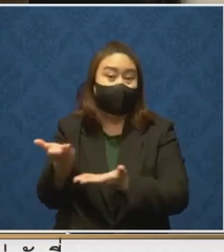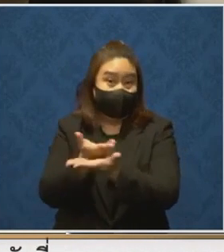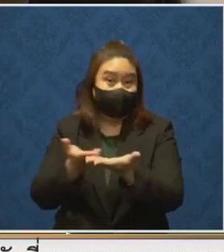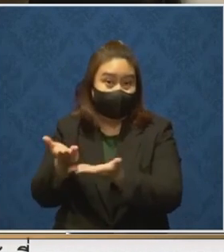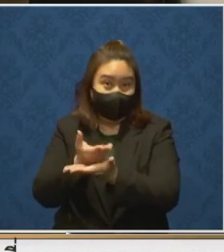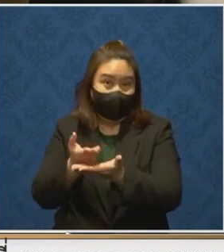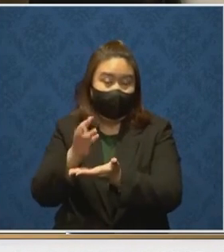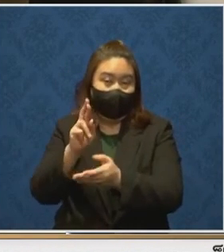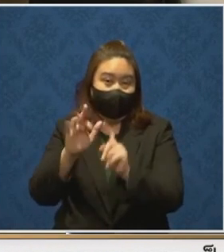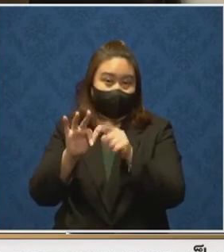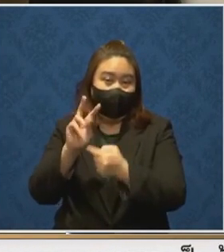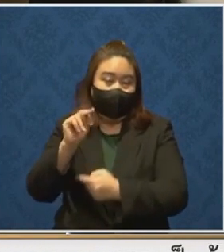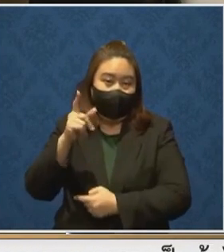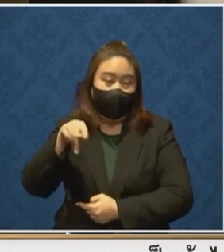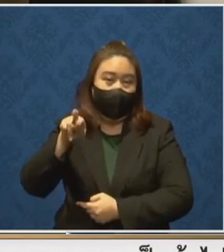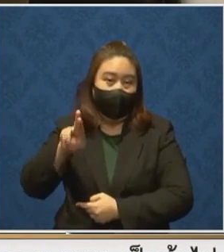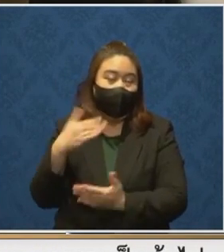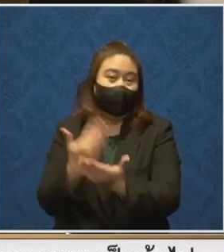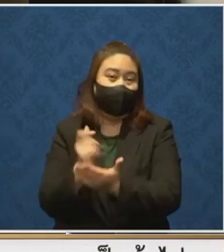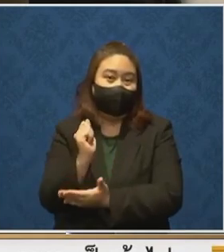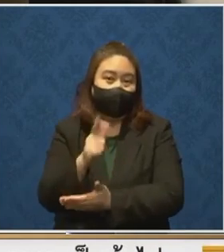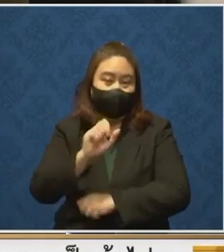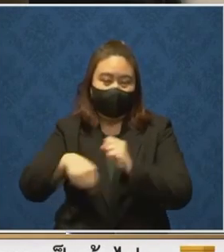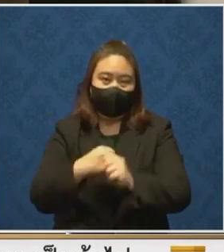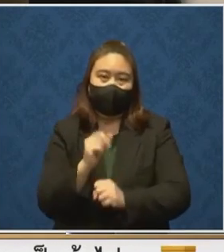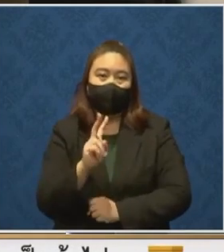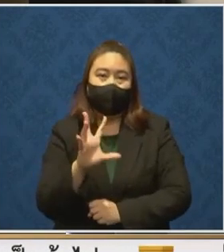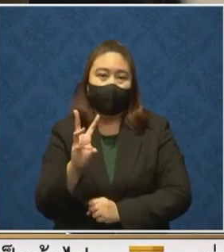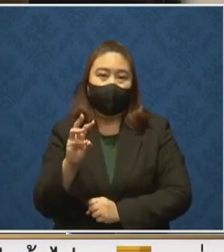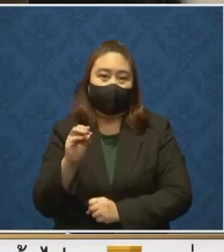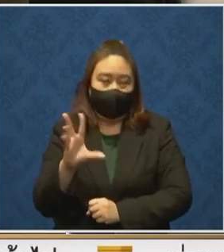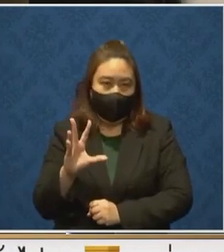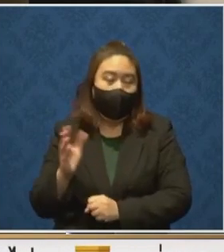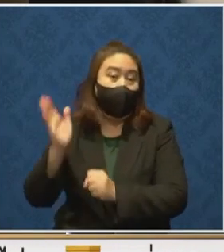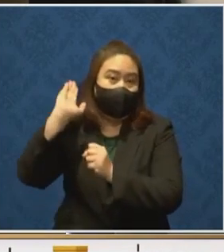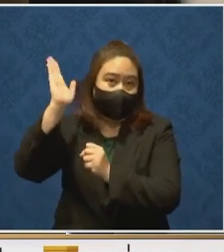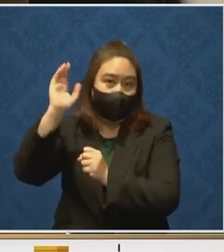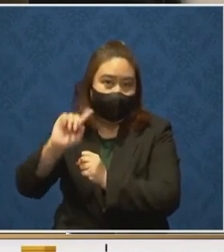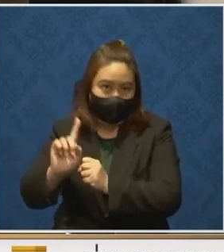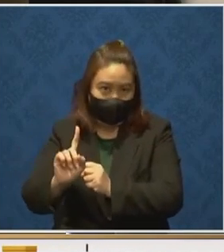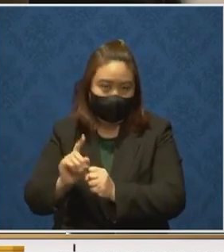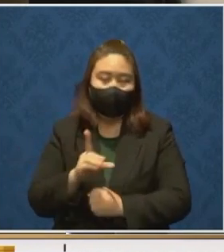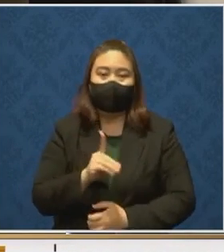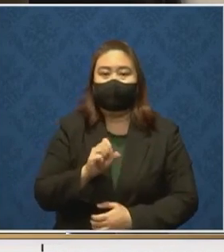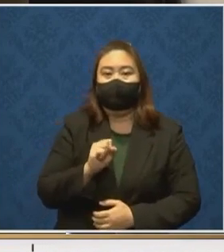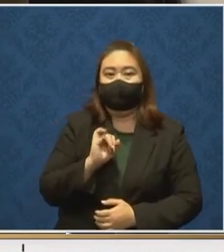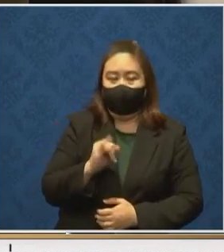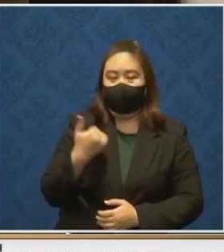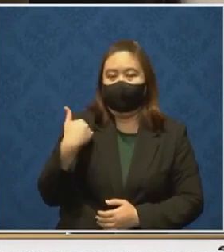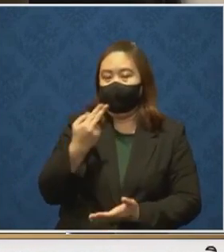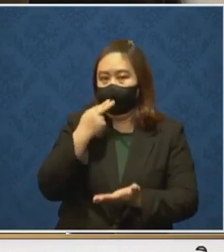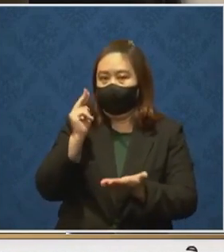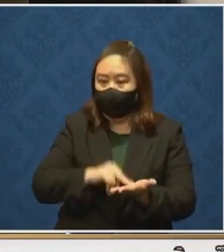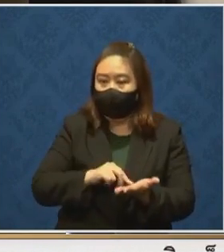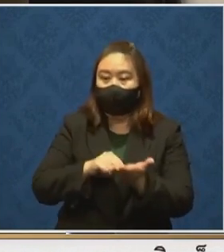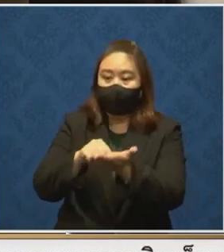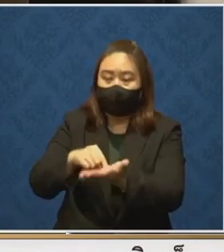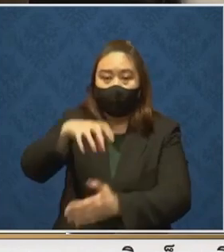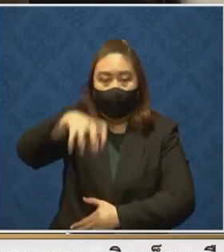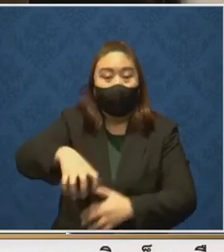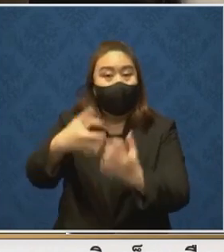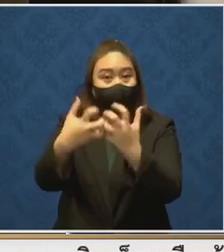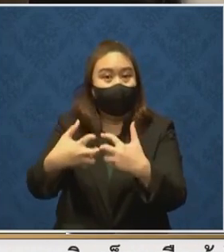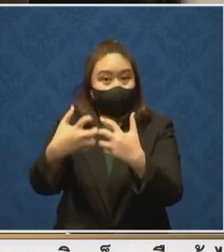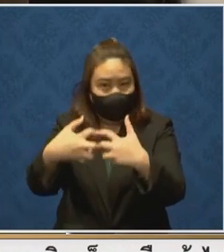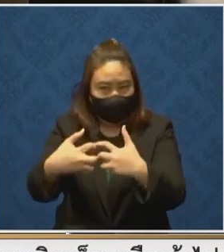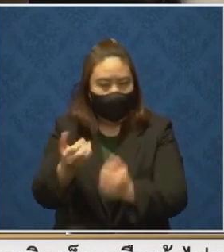ร่างพระรชบัหยดงบประมาณรายใจประจำปี 2566 ว่า DSI ได้มหนงสือถึงกรวอุษากรพ้ฐานและกเหอนแร่กระโทรสาก